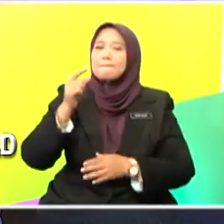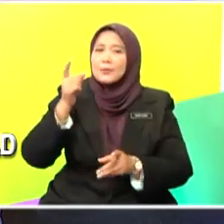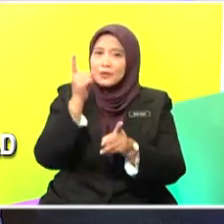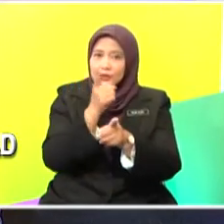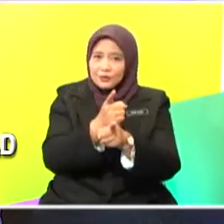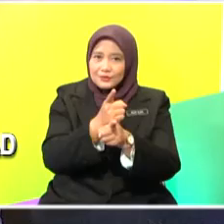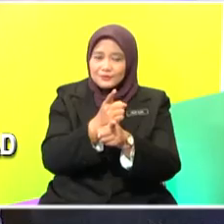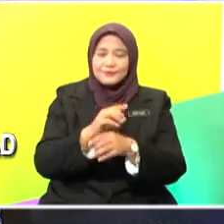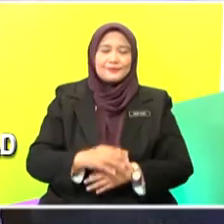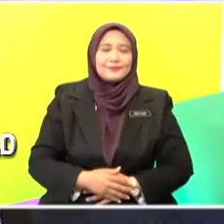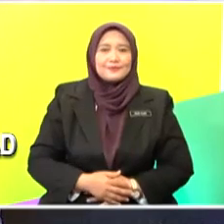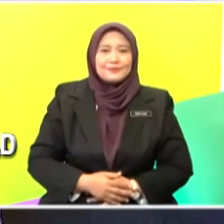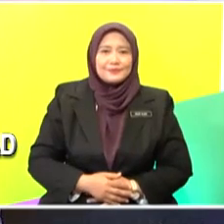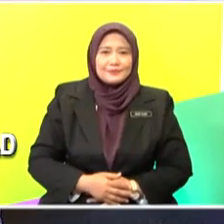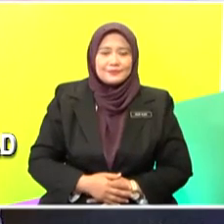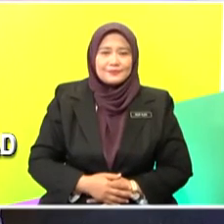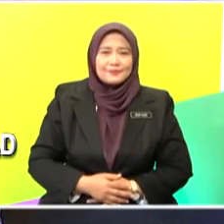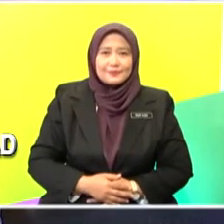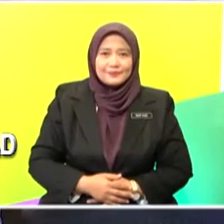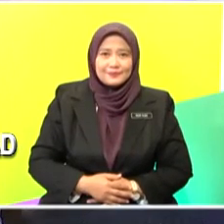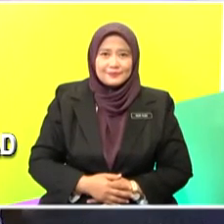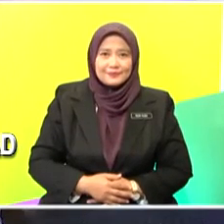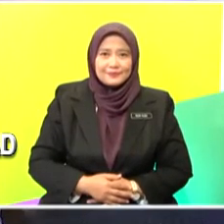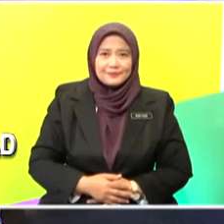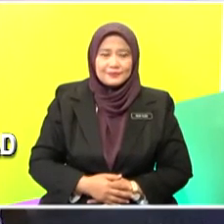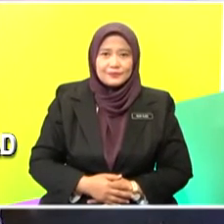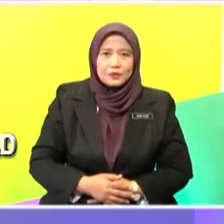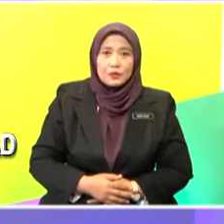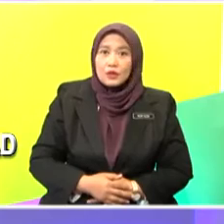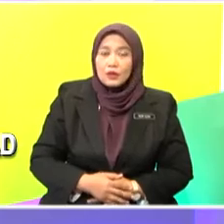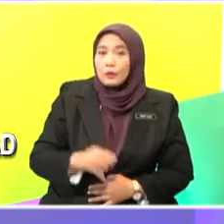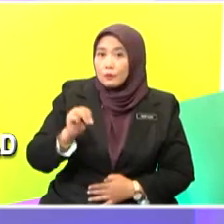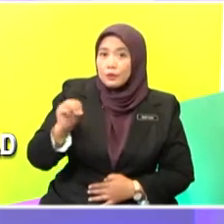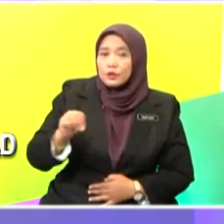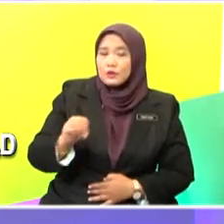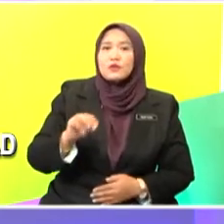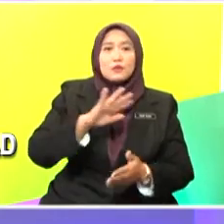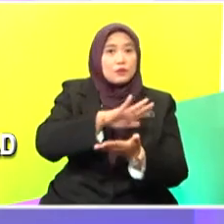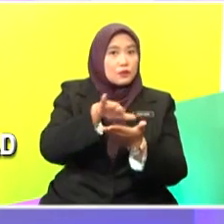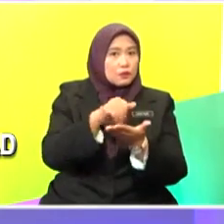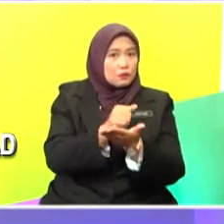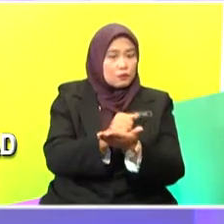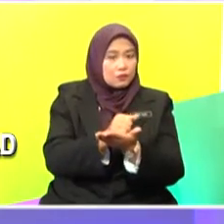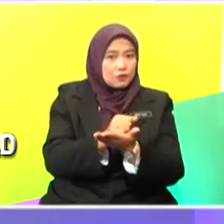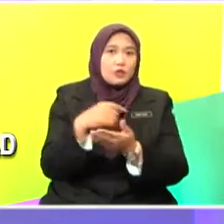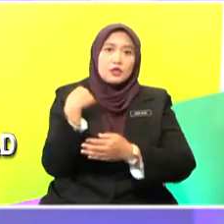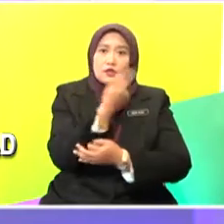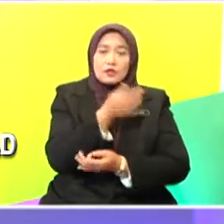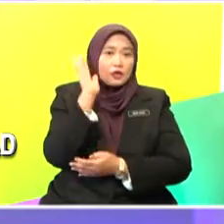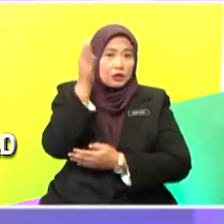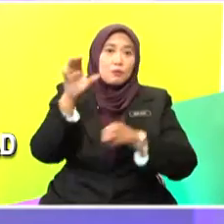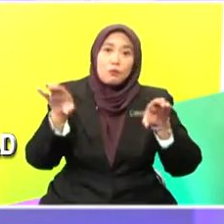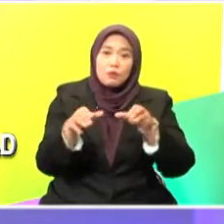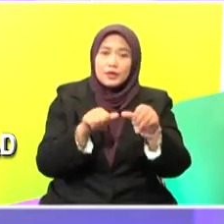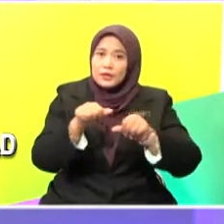berehat seketika, boleh ke cikgu? Boleh. Okey, adik-adik, cikgu nak pesan murid-murid semua, kita nak buat aktiviti hari ini. Betul.